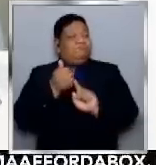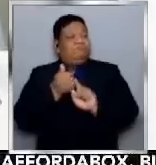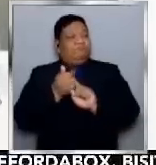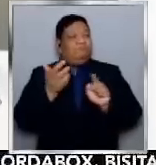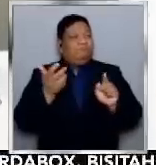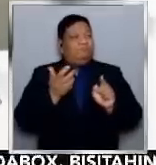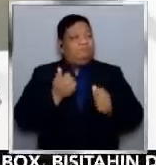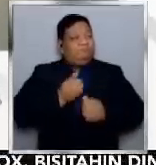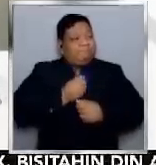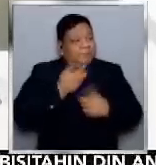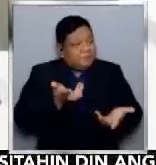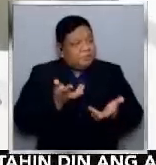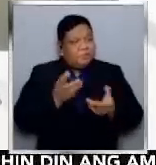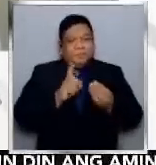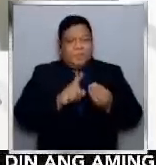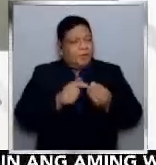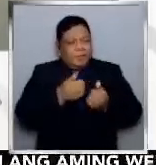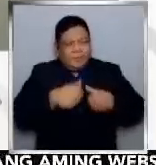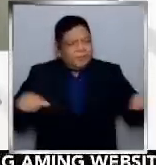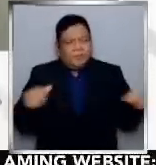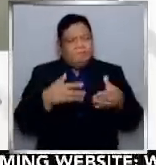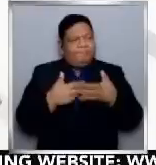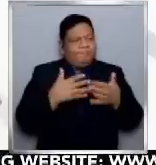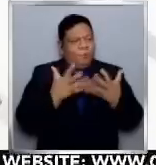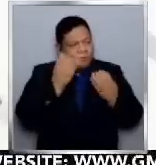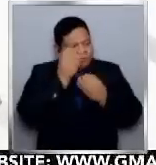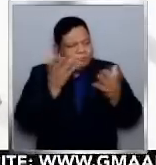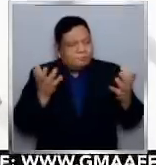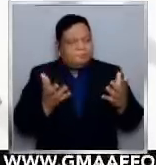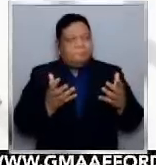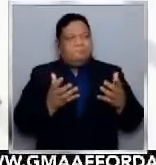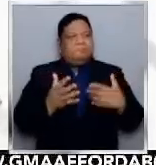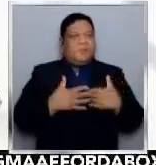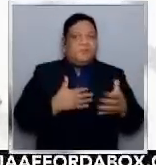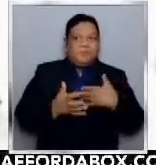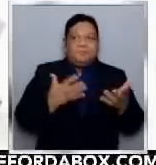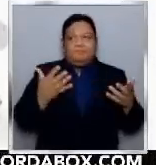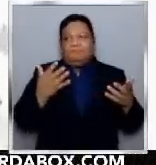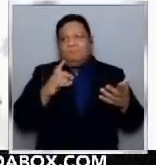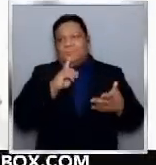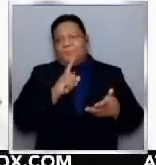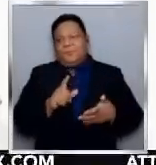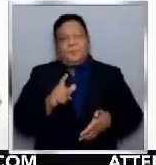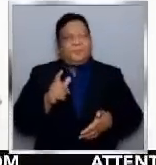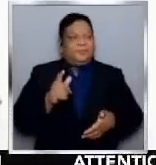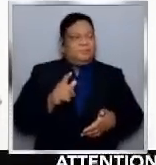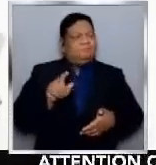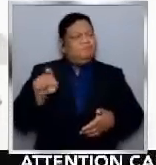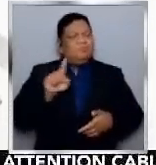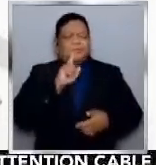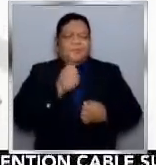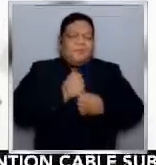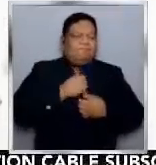express about whatever it is that he wants to say. Kahit na talagang... Kahit na mahilig siya magkwento, kahit